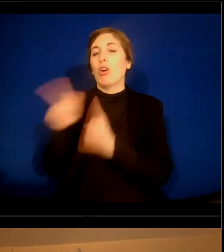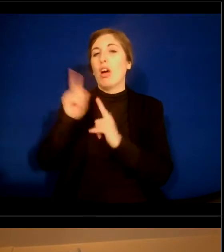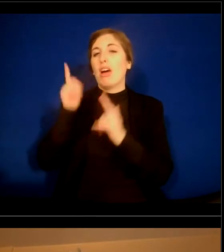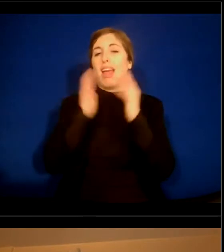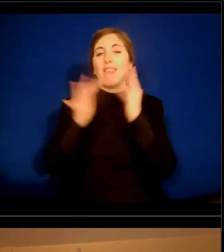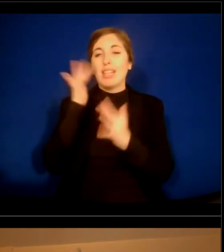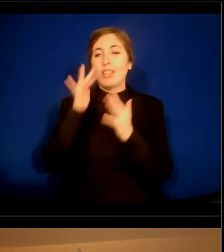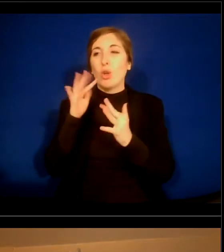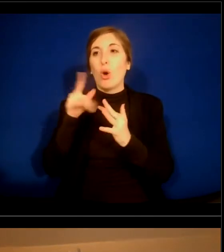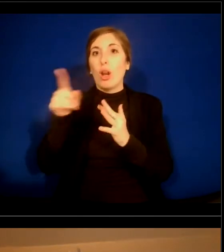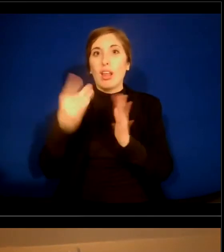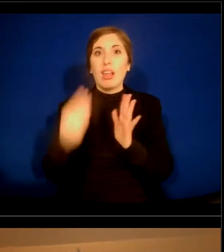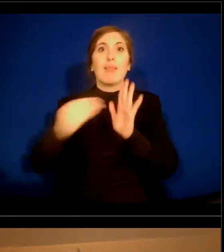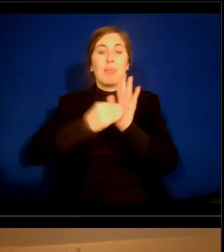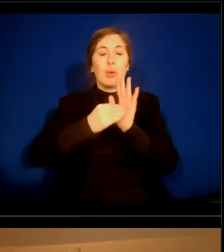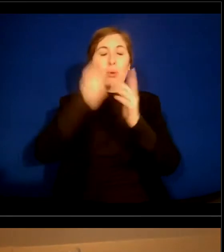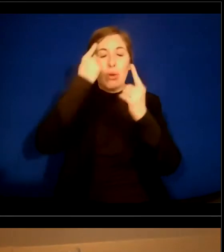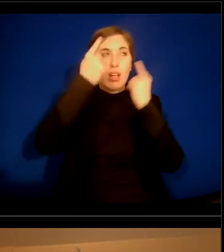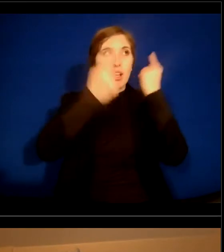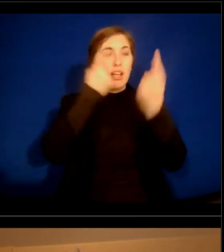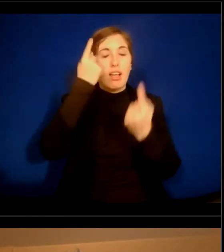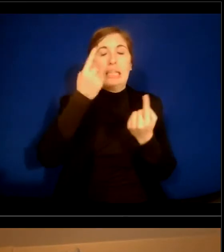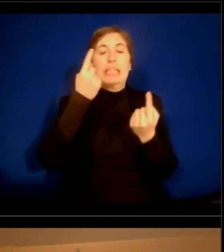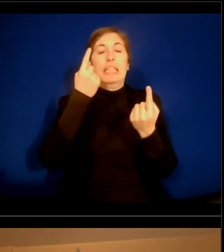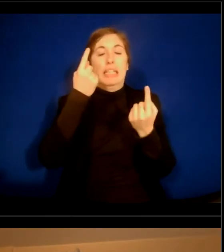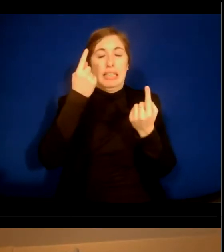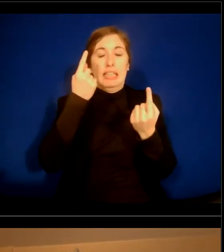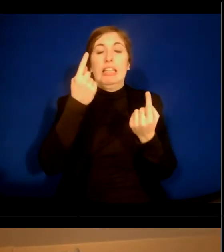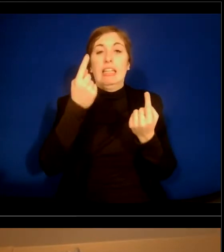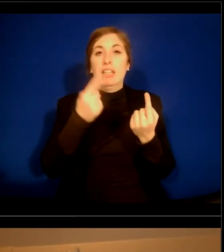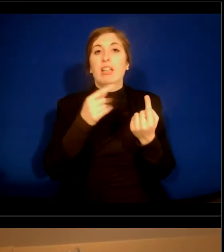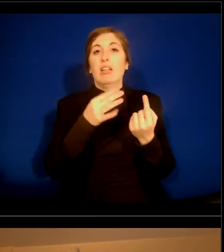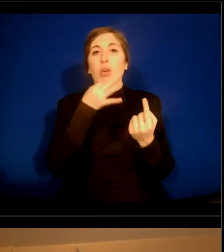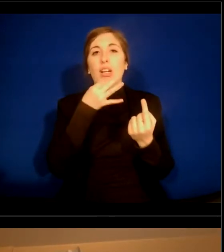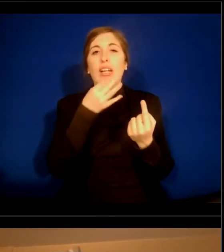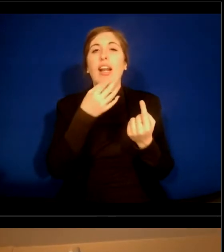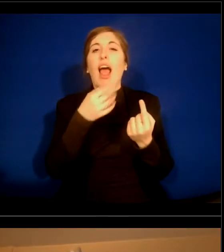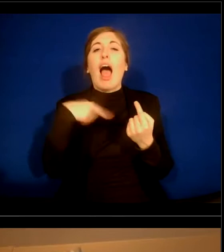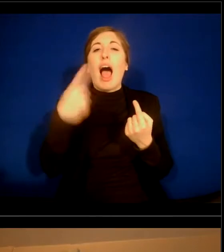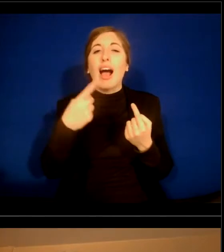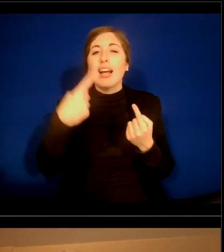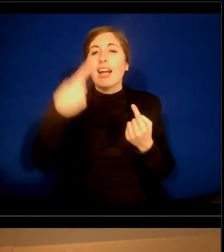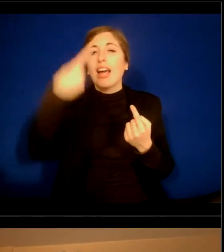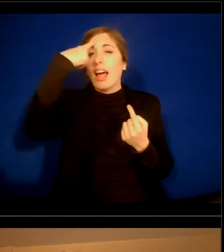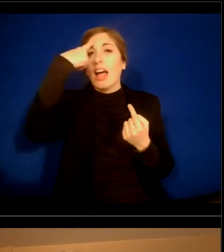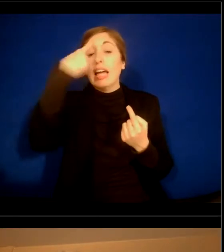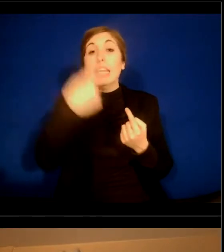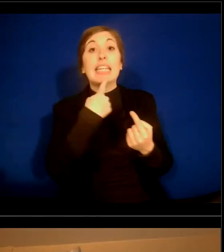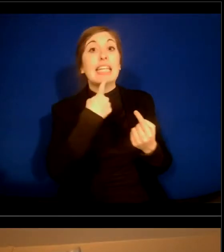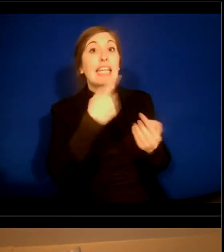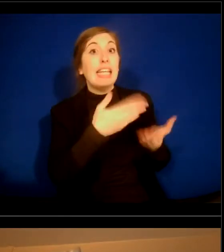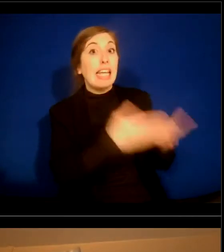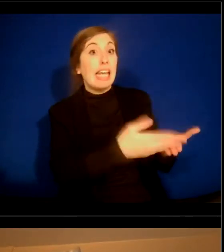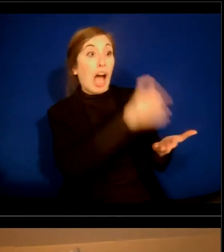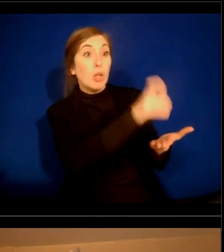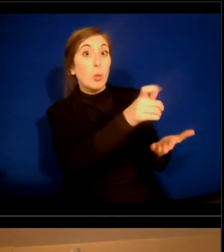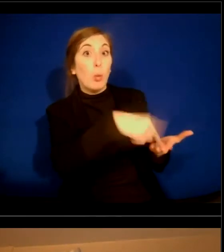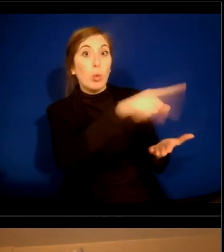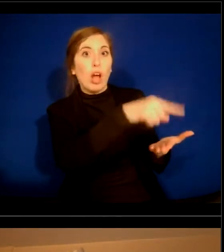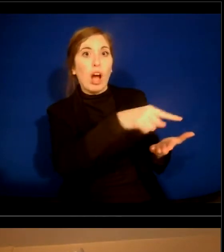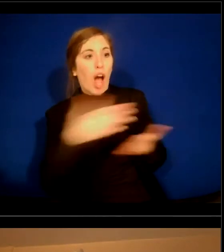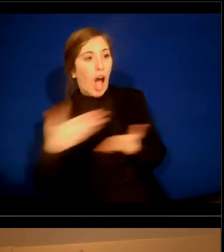Anche questo focus su come aiutare chi aiuta mi sembra molto,